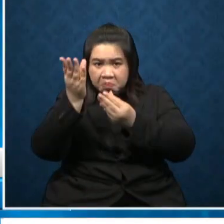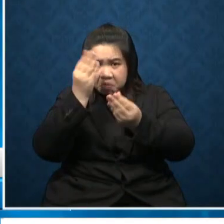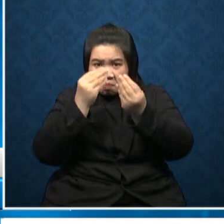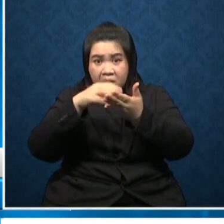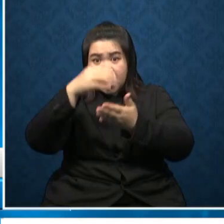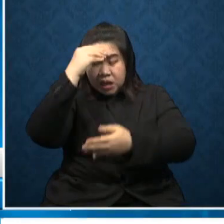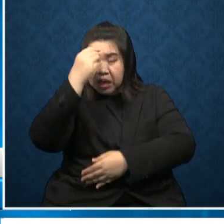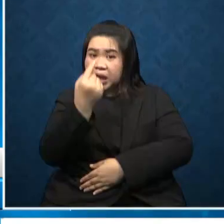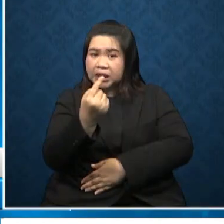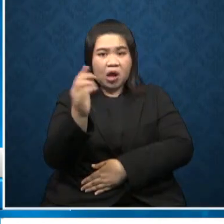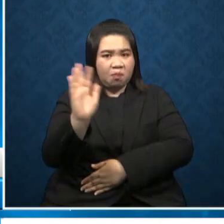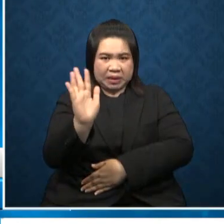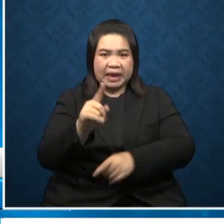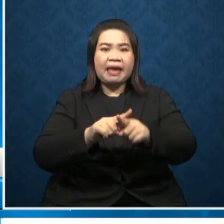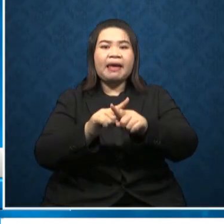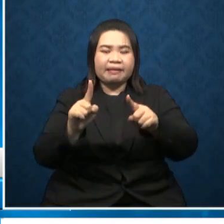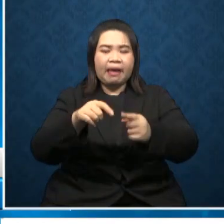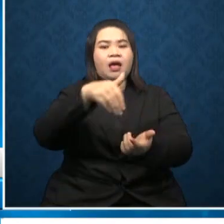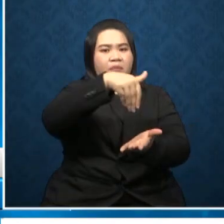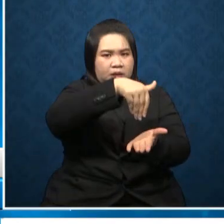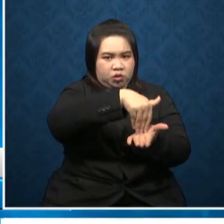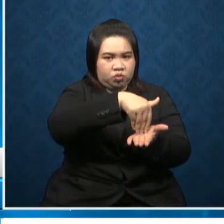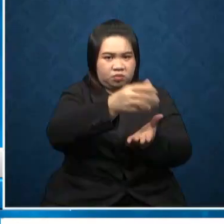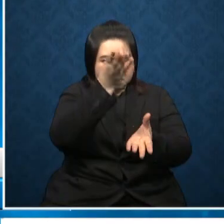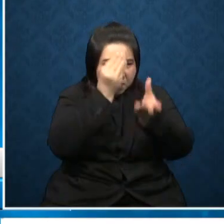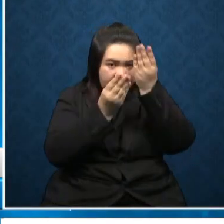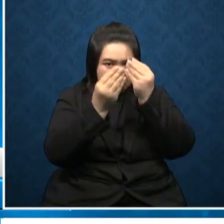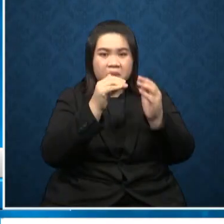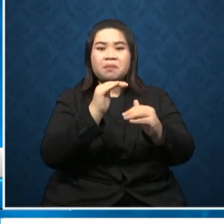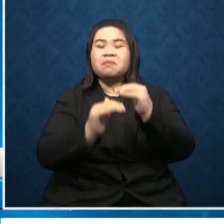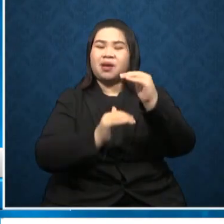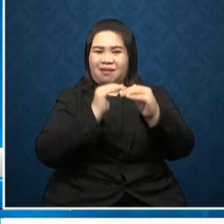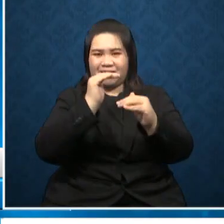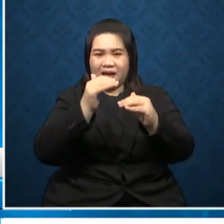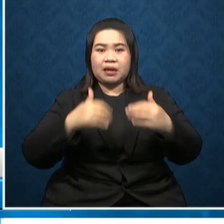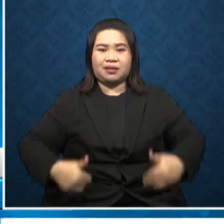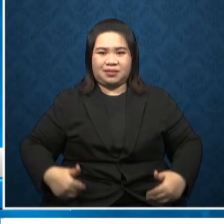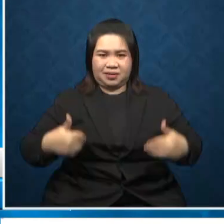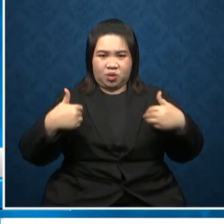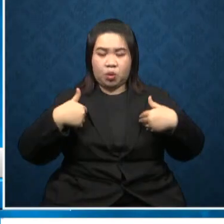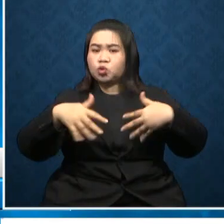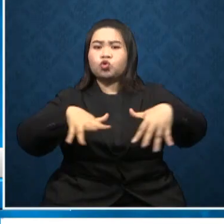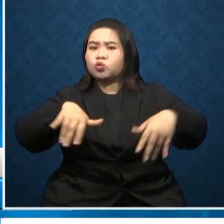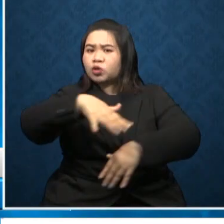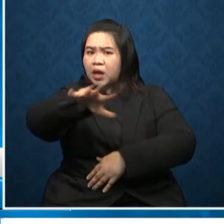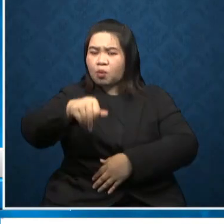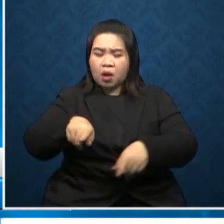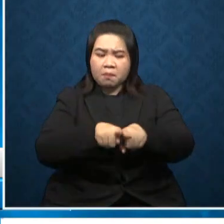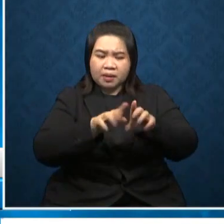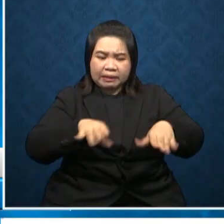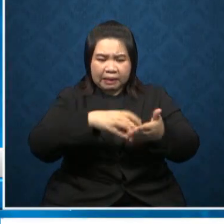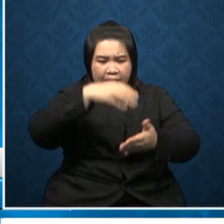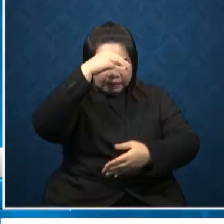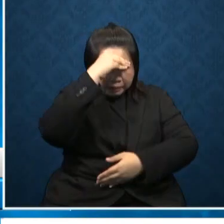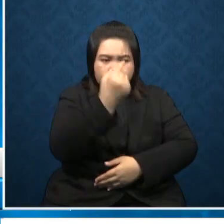โรงเรียนเป็นศูนย์เรียนรู้เพื่อการพัฒนาคุณภาพชีวิตของคนทั้งชุมชนและตลอดชีวิต